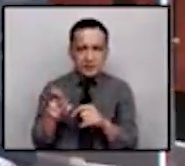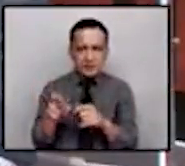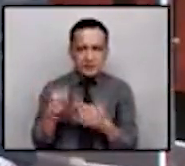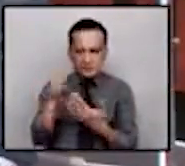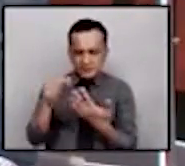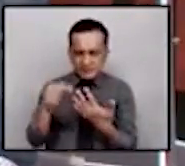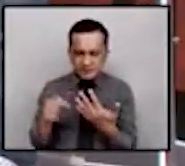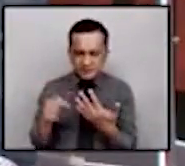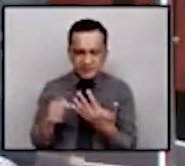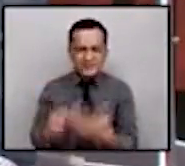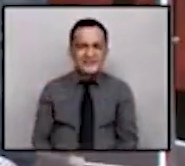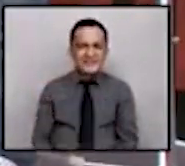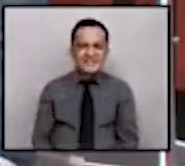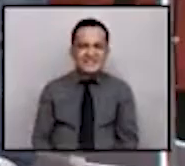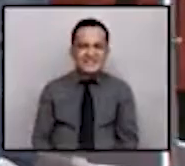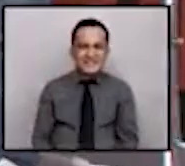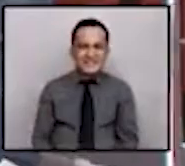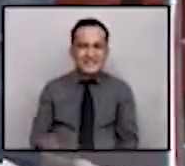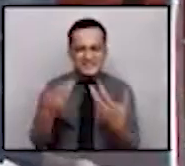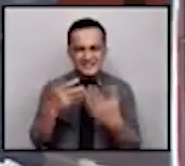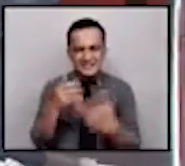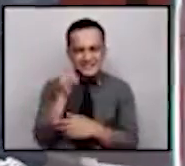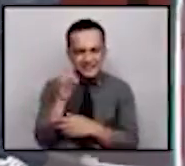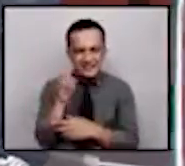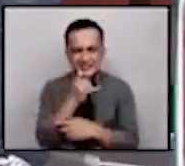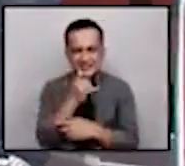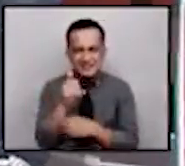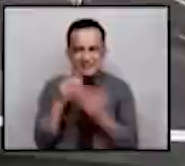lahat sila. Hindi mo na tayo naman. Alright, thank you so much for being with us. Ayan na!